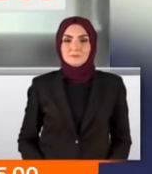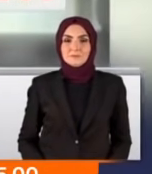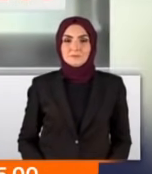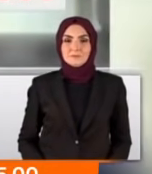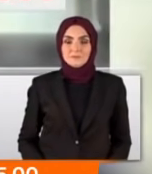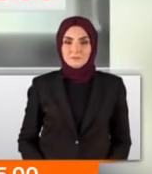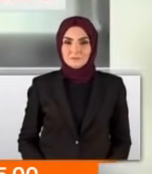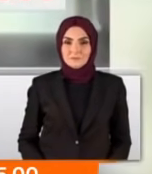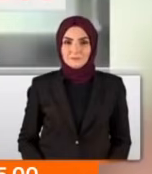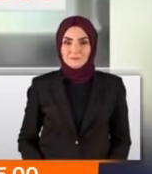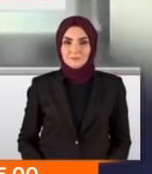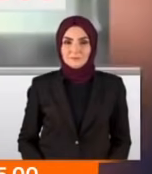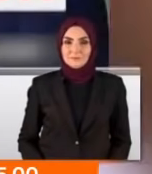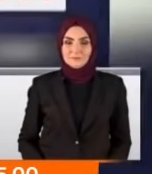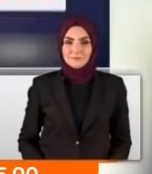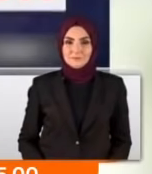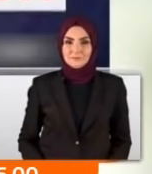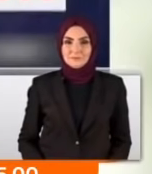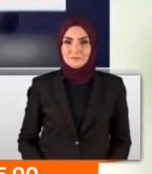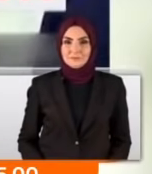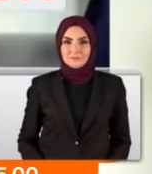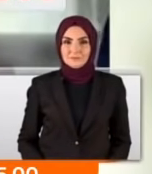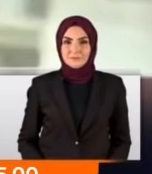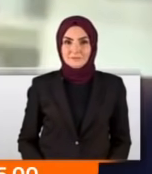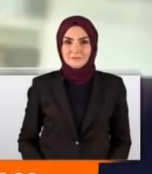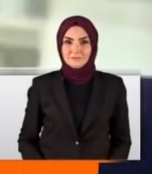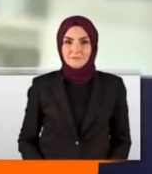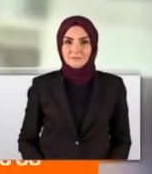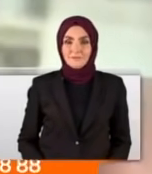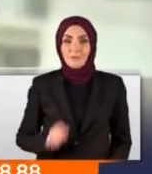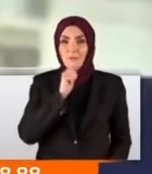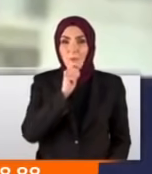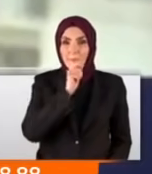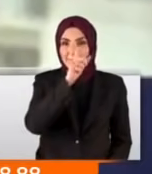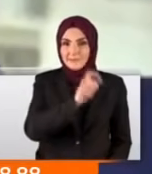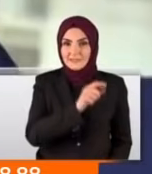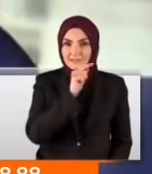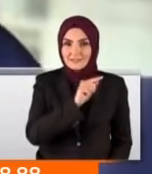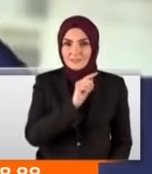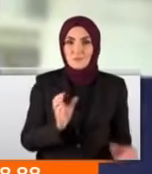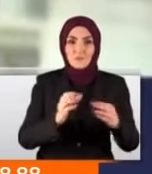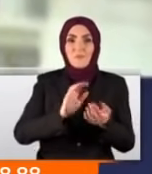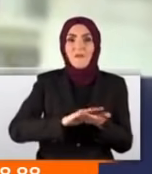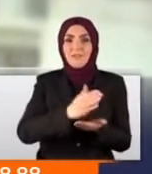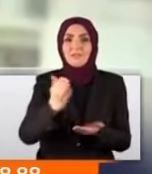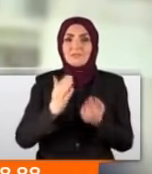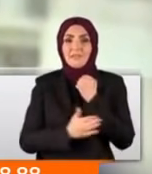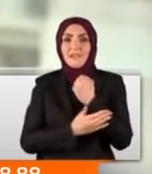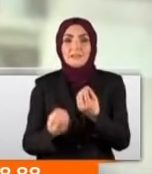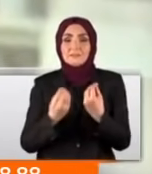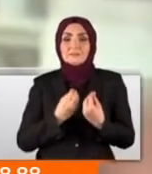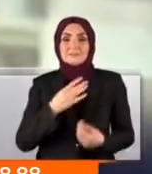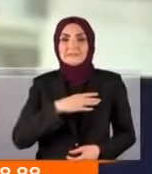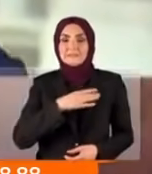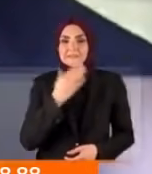Cicada. What the hell? Do I have more on me? Muhabir ekip arkadaşlarından yardım istedi. Üzerinde başka